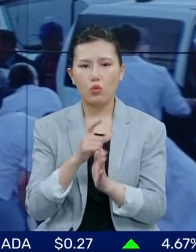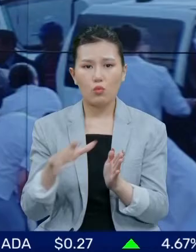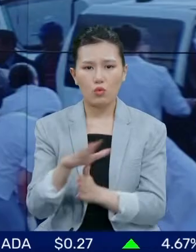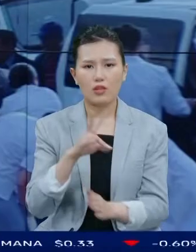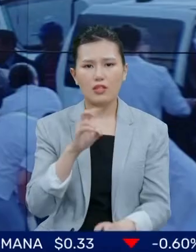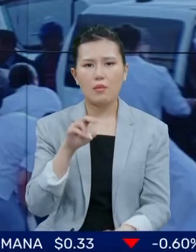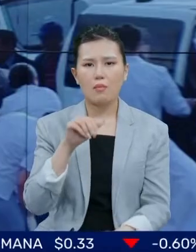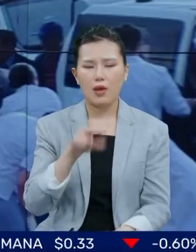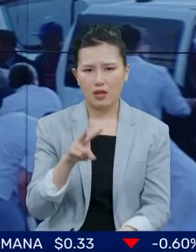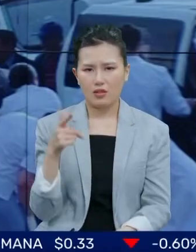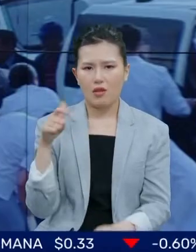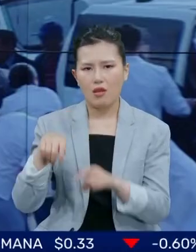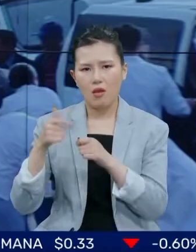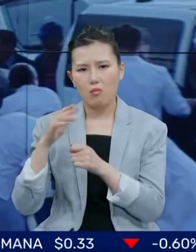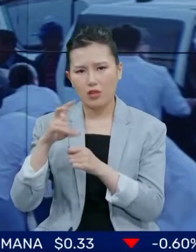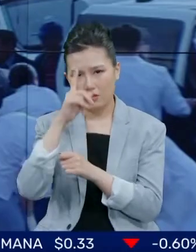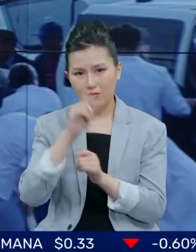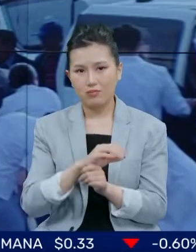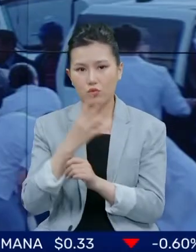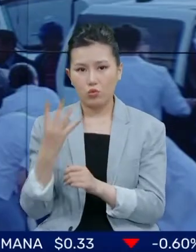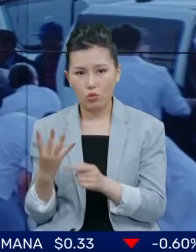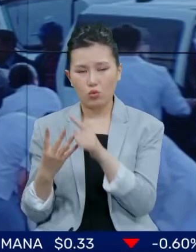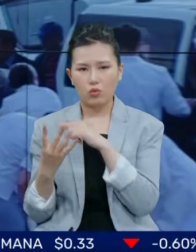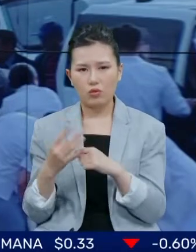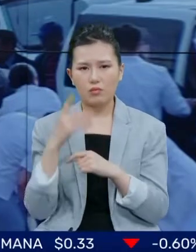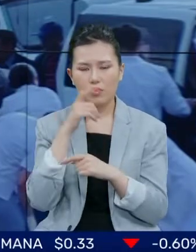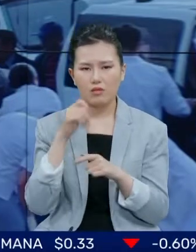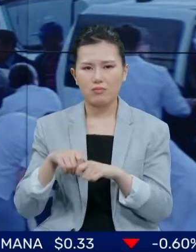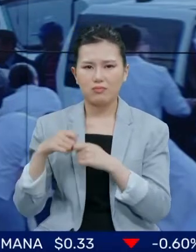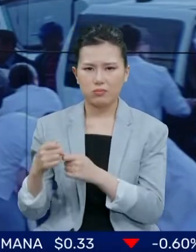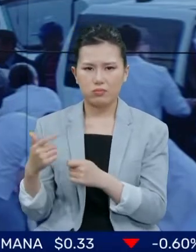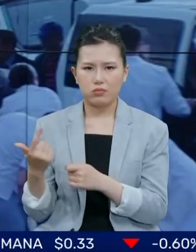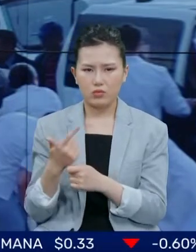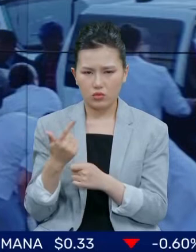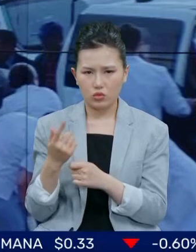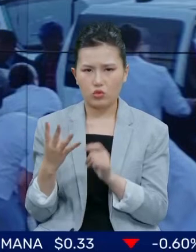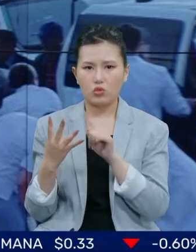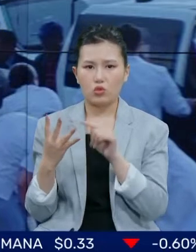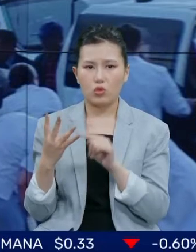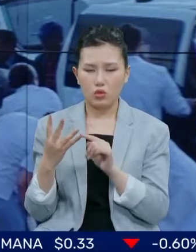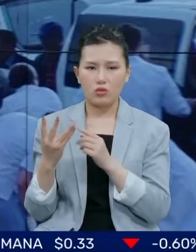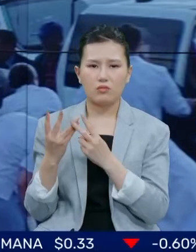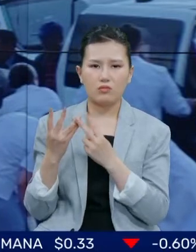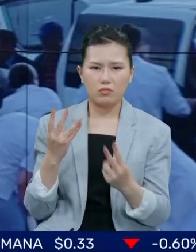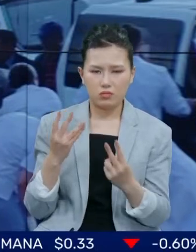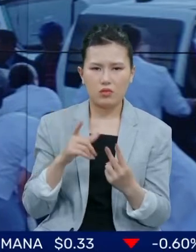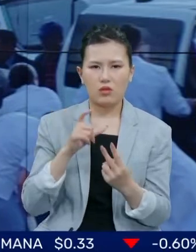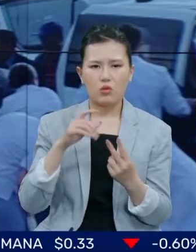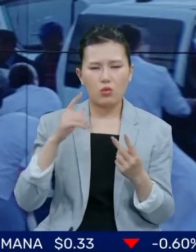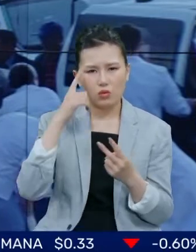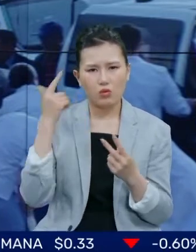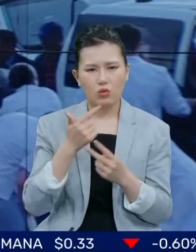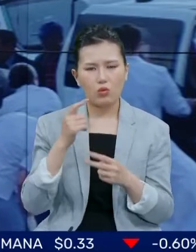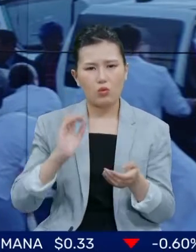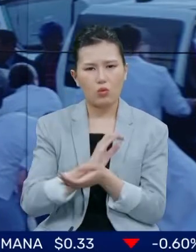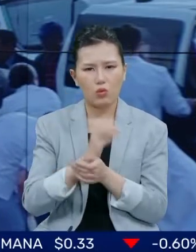нь хүнд болон хөндөвтөр зэргийн гэмтэлтэй байна. За хүнд бэртсэн 4 хүний 2 нь эрчим тэмчилгээний тасаг болон хавсарсан гэмтлийн тасагт хэвтэн эмчилж